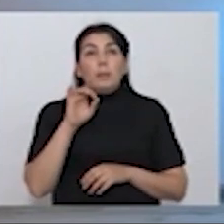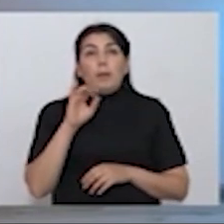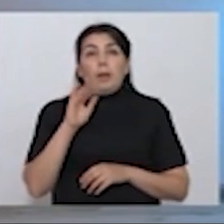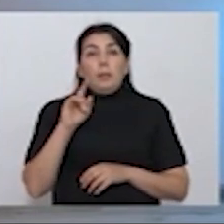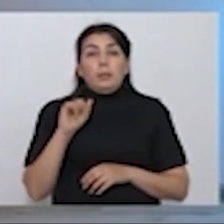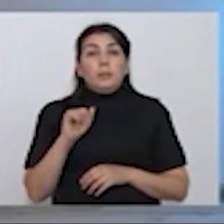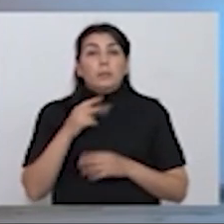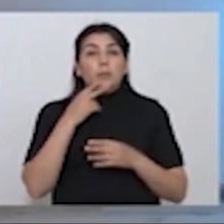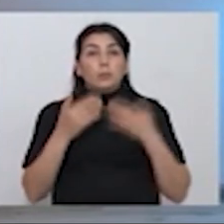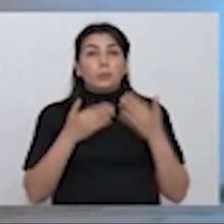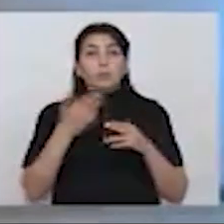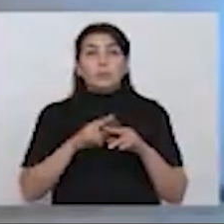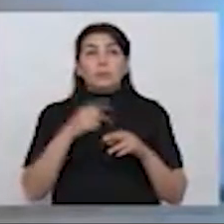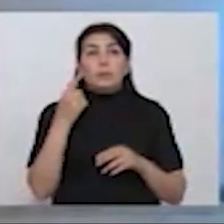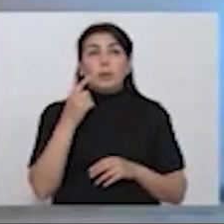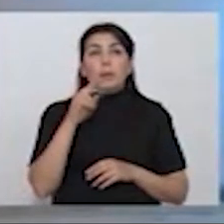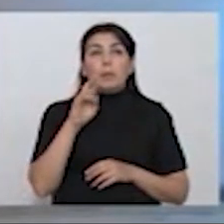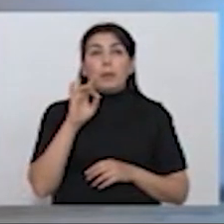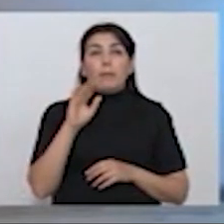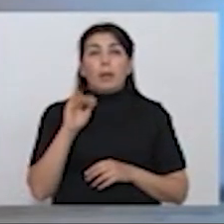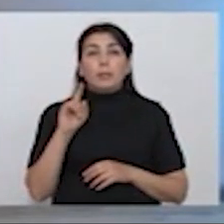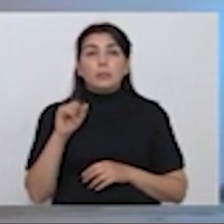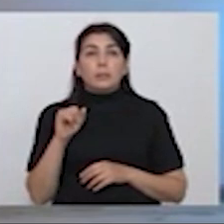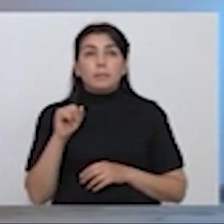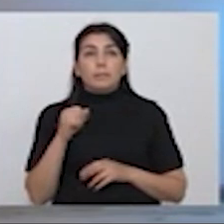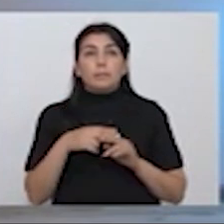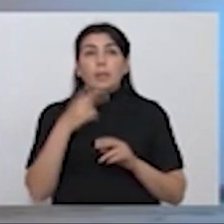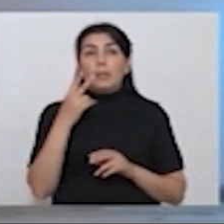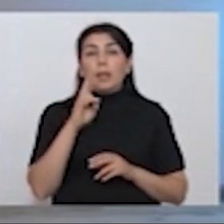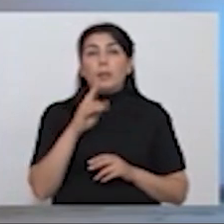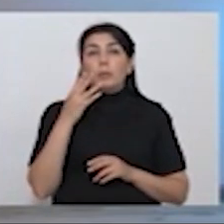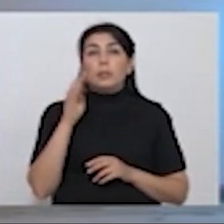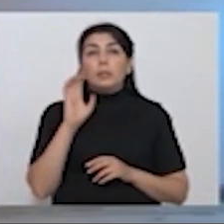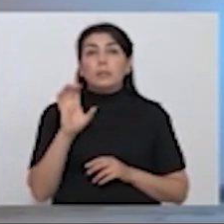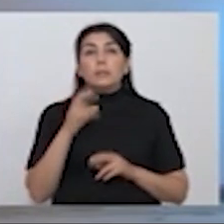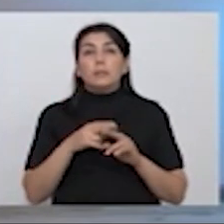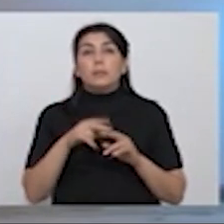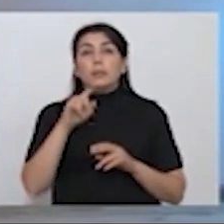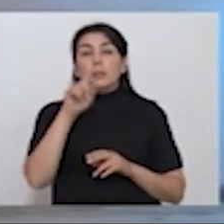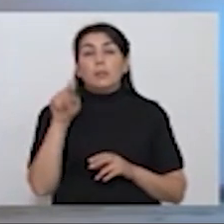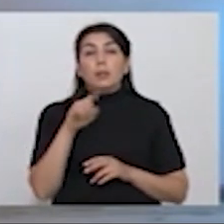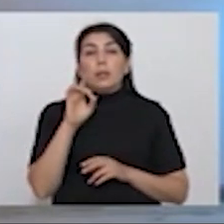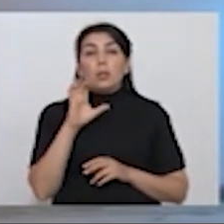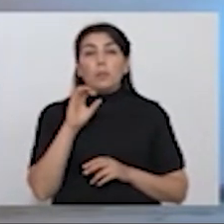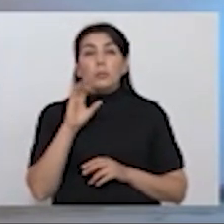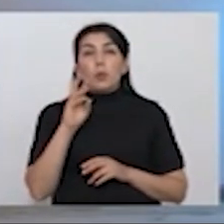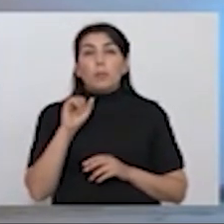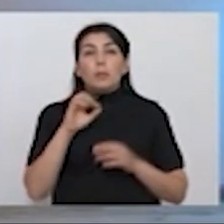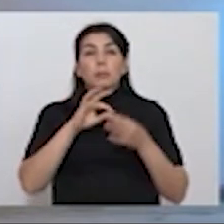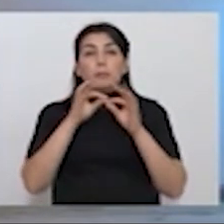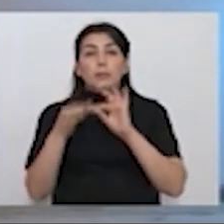ko'rib chiqamiz. Birinchisi bu profaza bosqichi, ya'ni 2N 4S. Bunda xromosomalar